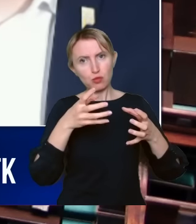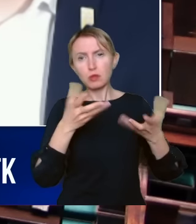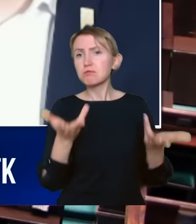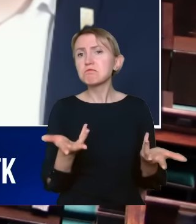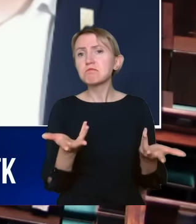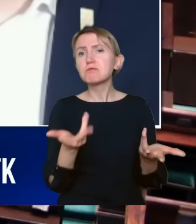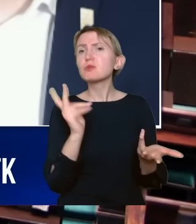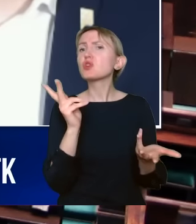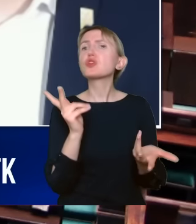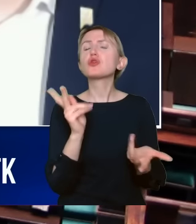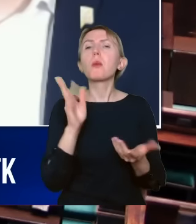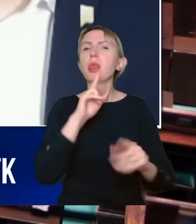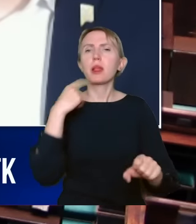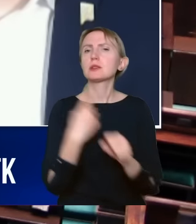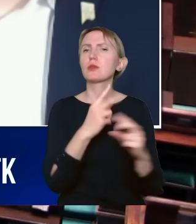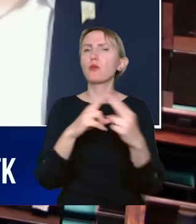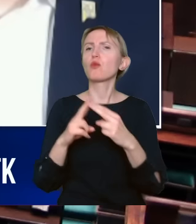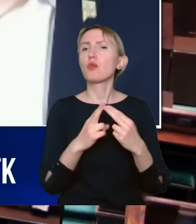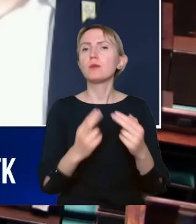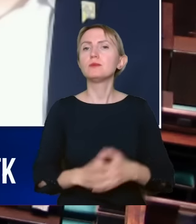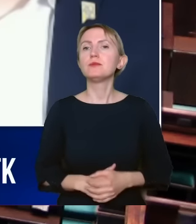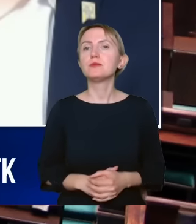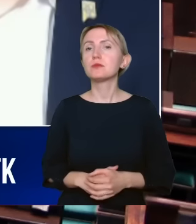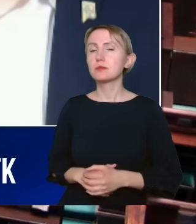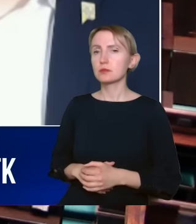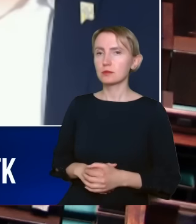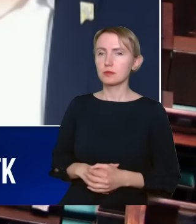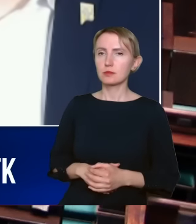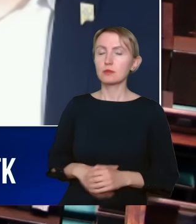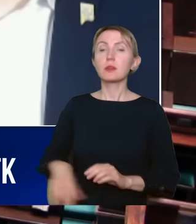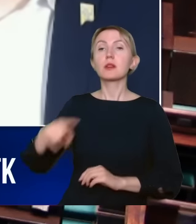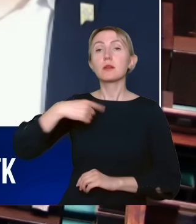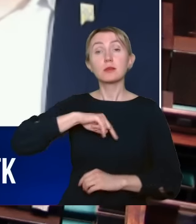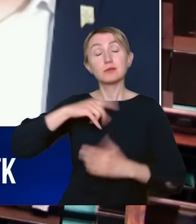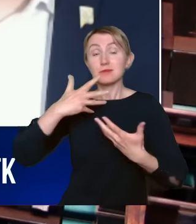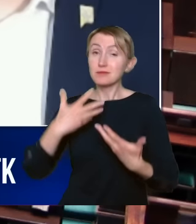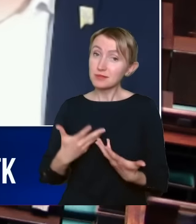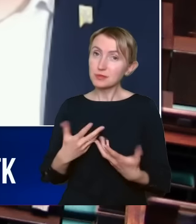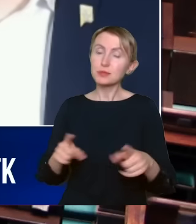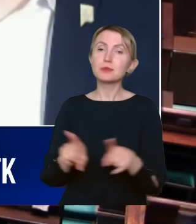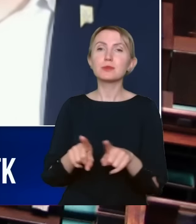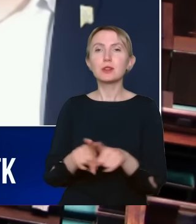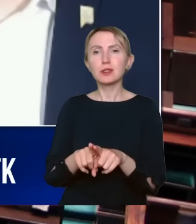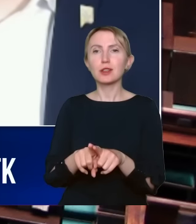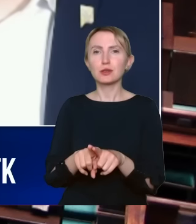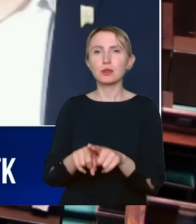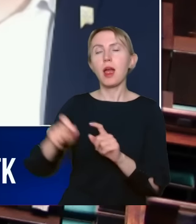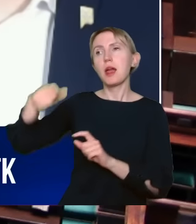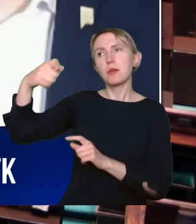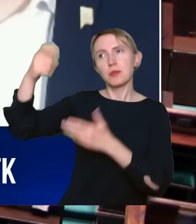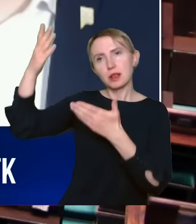który uczestniczy w życiu publicznym? Oczekujemy, że także i obóz prezydencki oraz